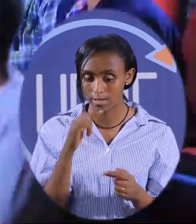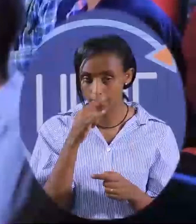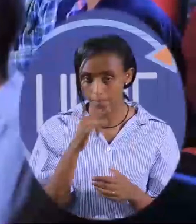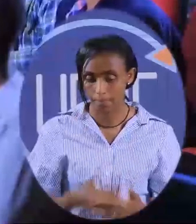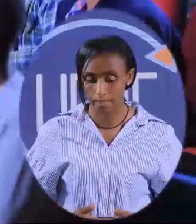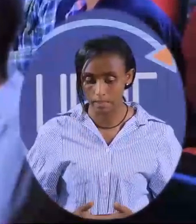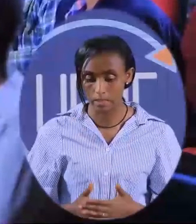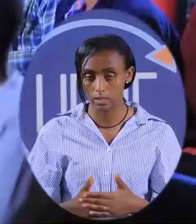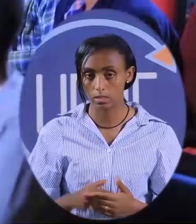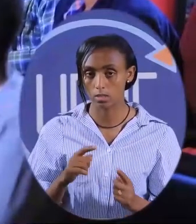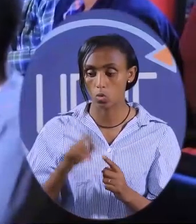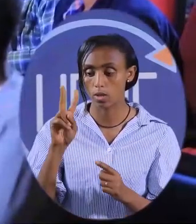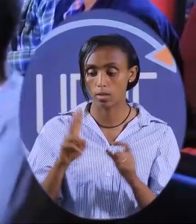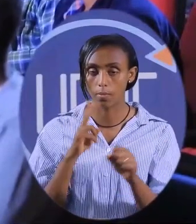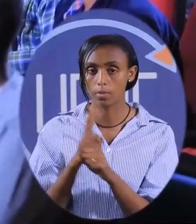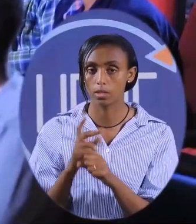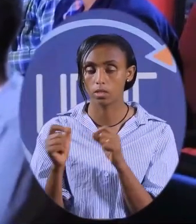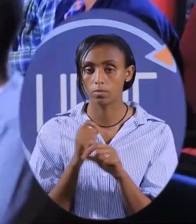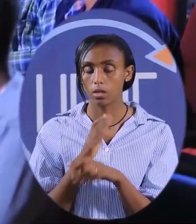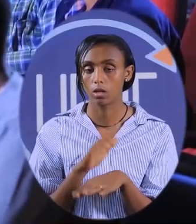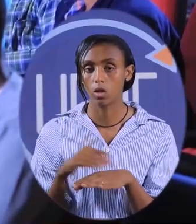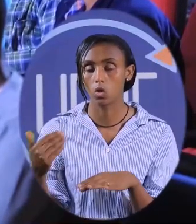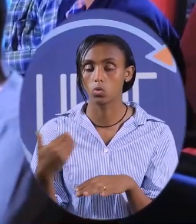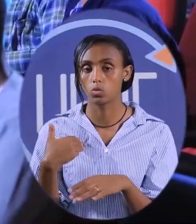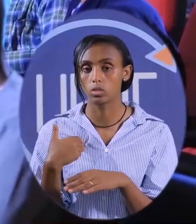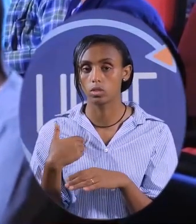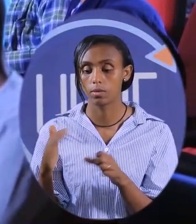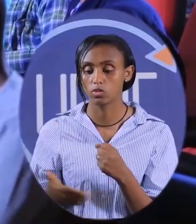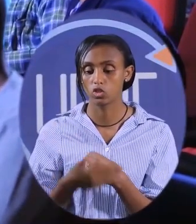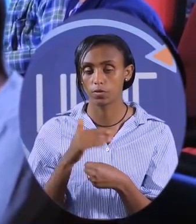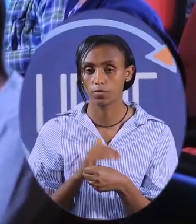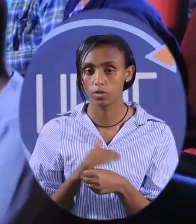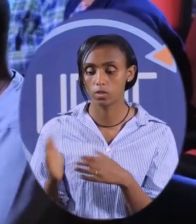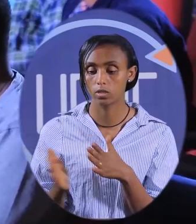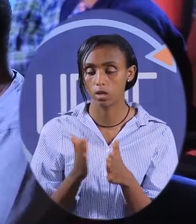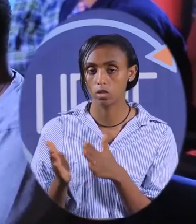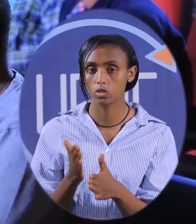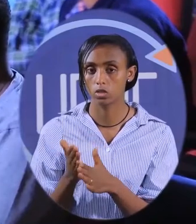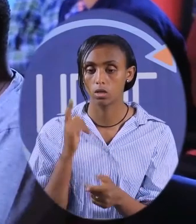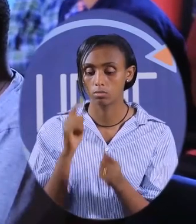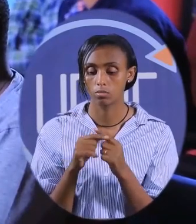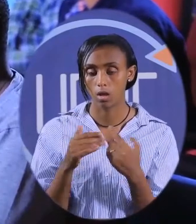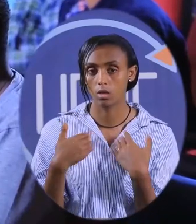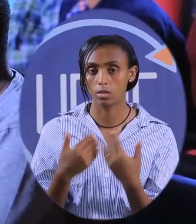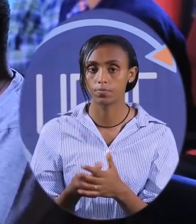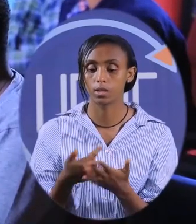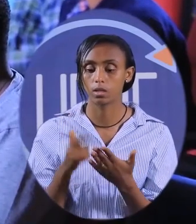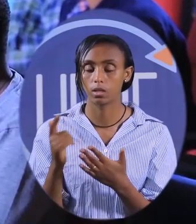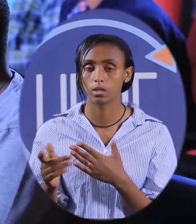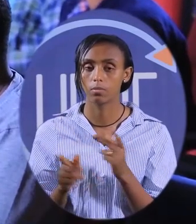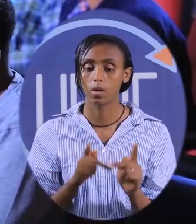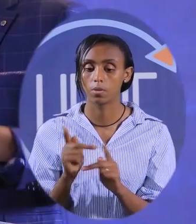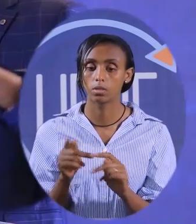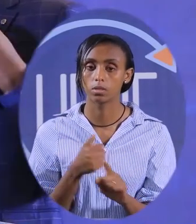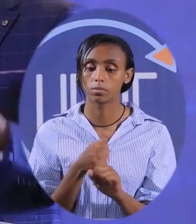እስከ 2 ዓመት እድሜ የያዙትን ለመሸፈን የተዘጋጀ ስትራቴጂ አለ። ያንን